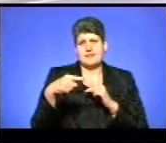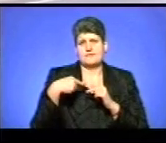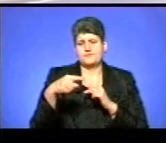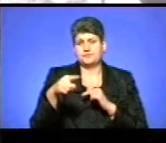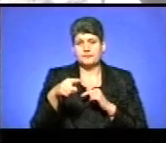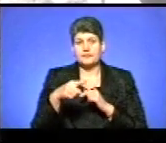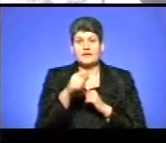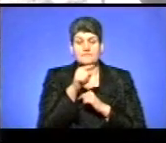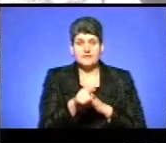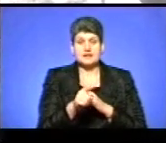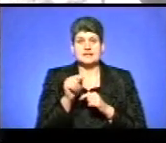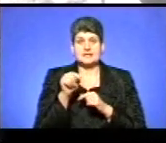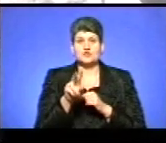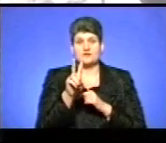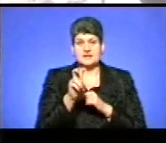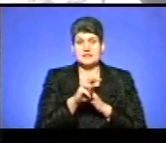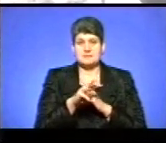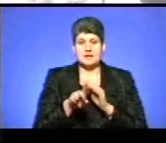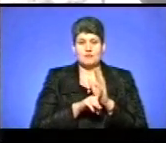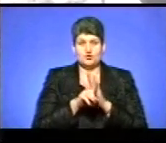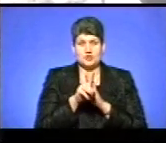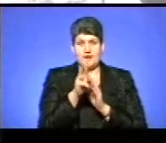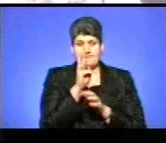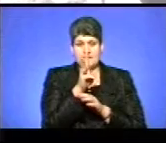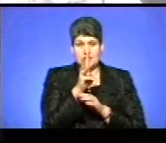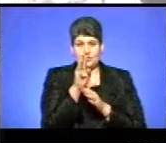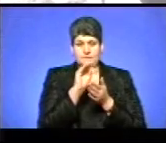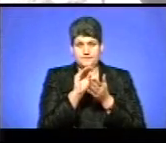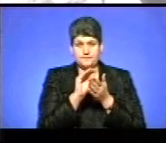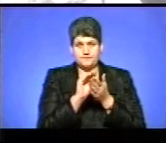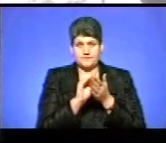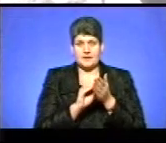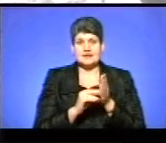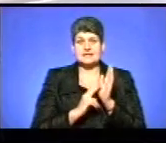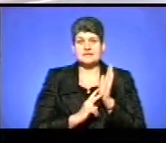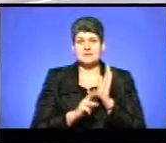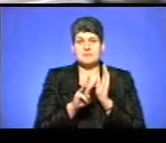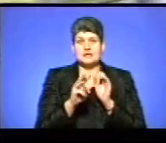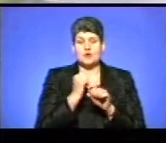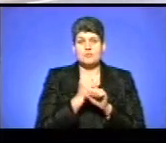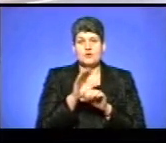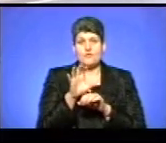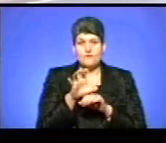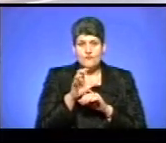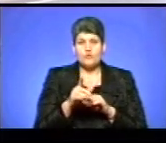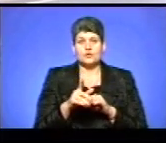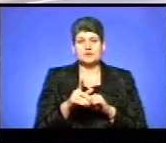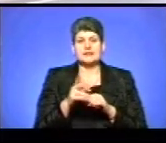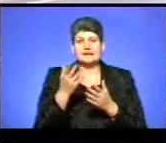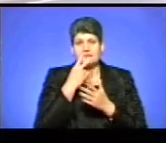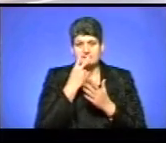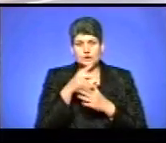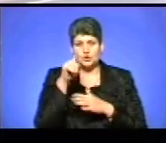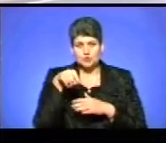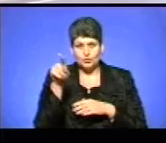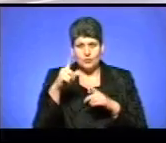він за 1200 метрів починає відеофіксацію і за 70 метрів робить фото автомобіля, де видно його номерний